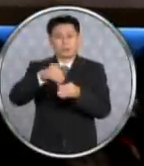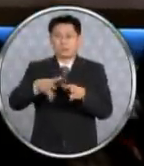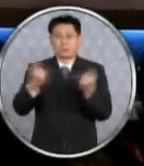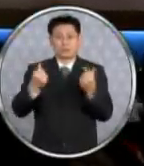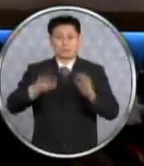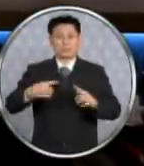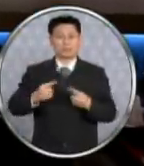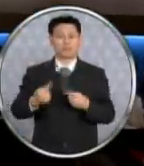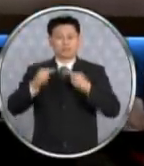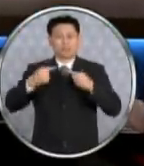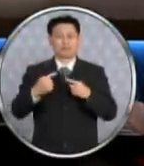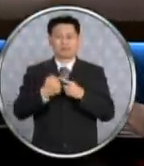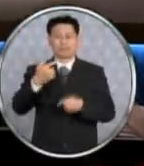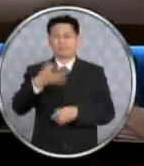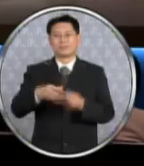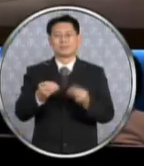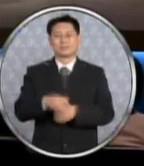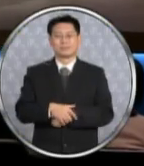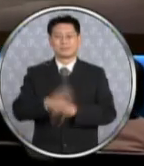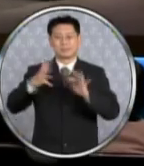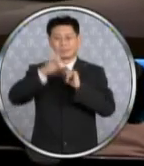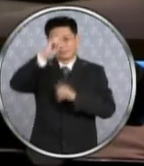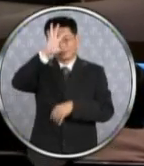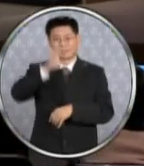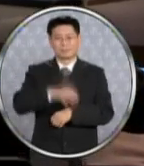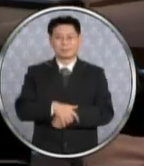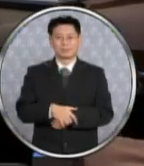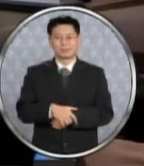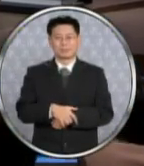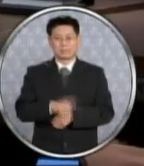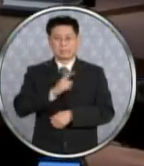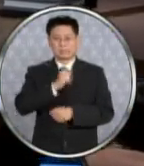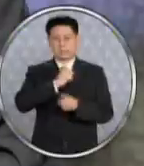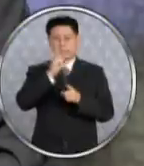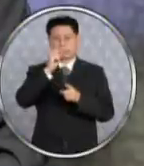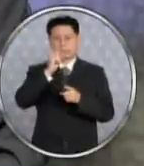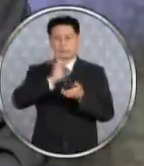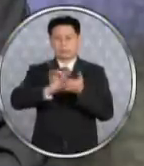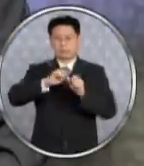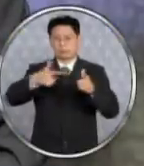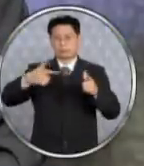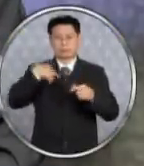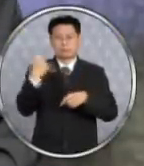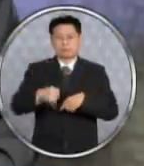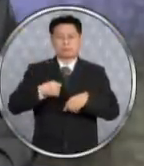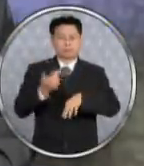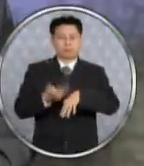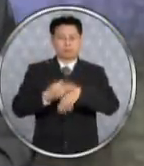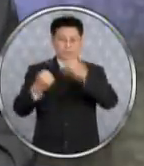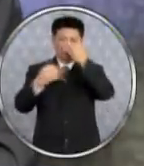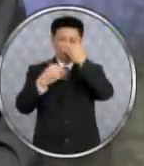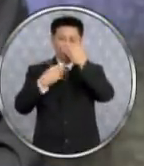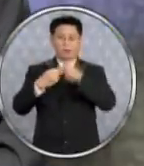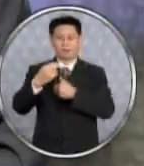到现在这个样子，国民党也不需要不择手段的用负面的选举